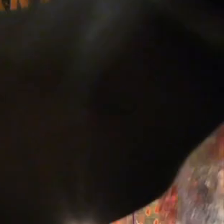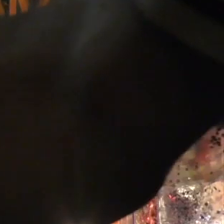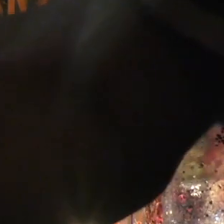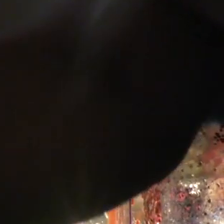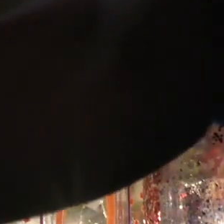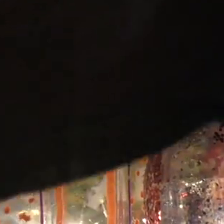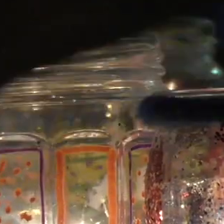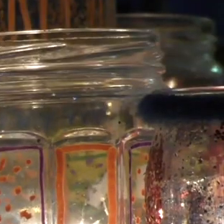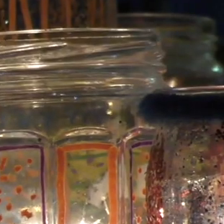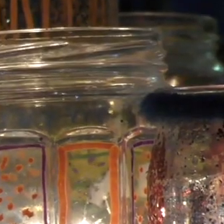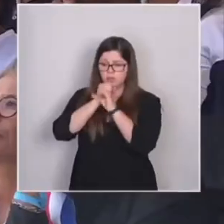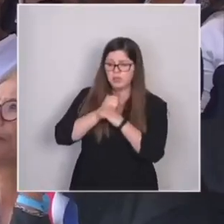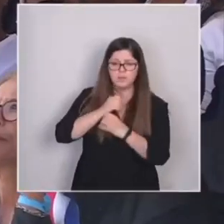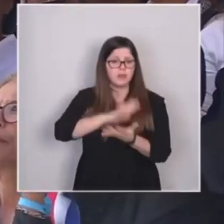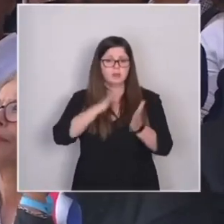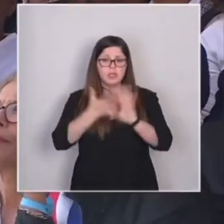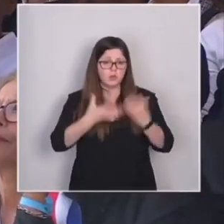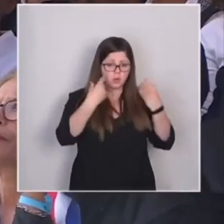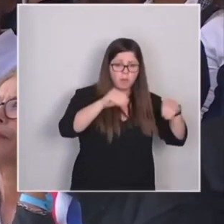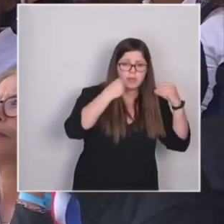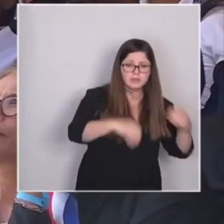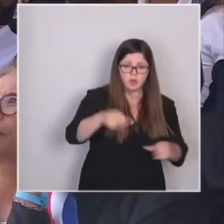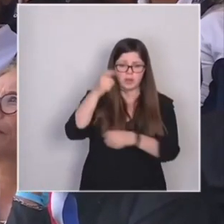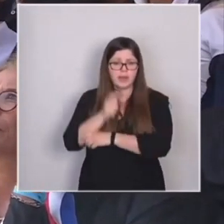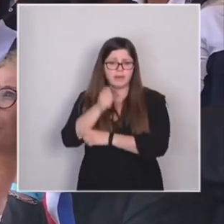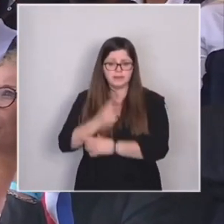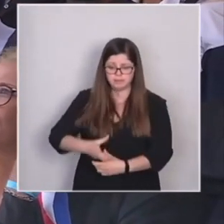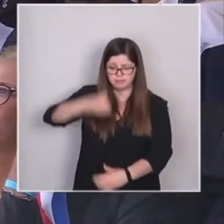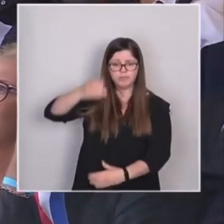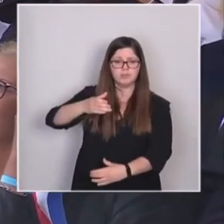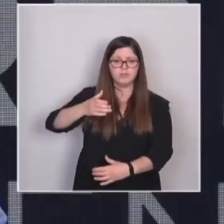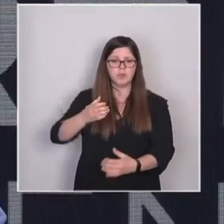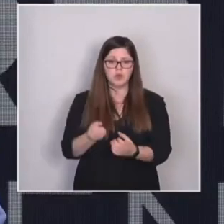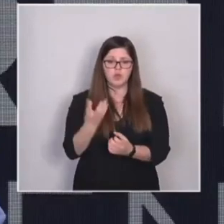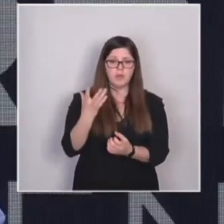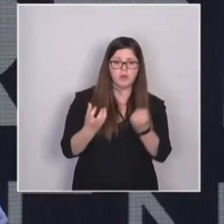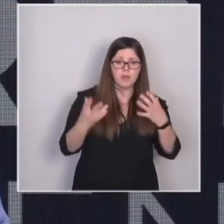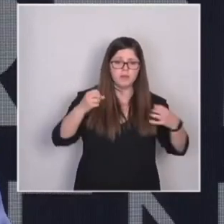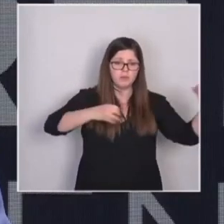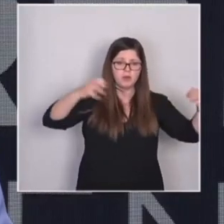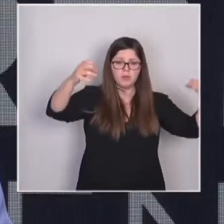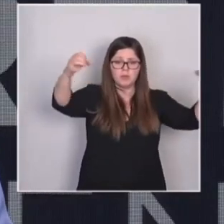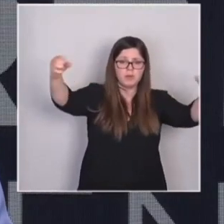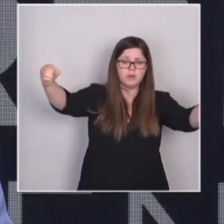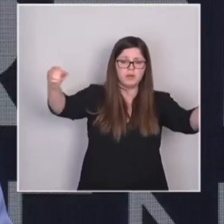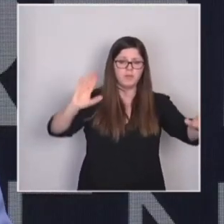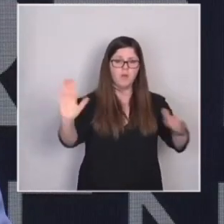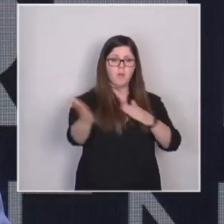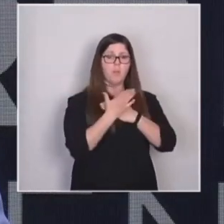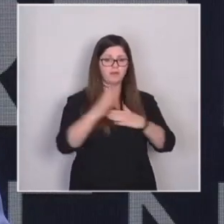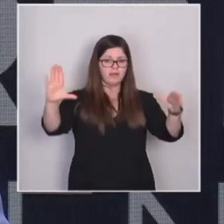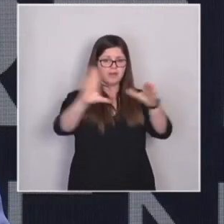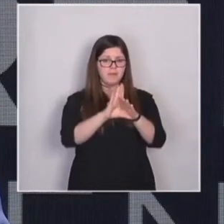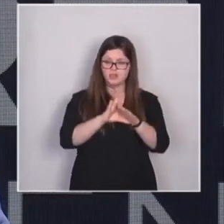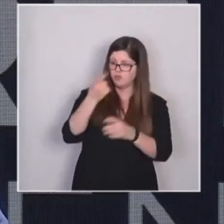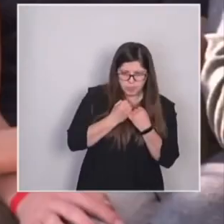anonymes, des associations, des commerçants, des gardiens d'immeubles ont mis la ville en lumière, comme pour nous dire « nous sommes là, nous